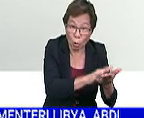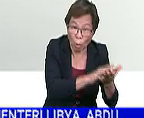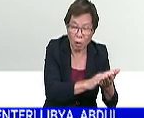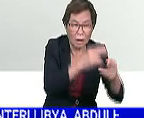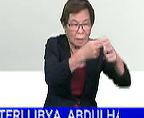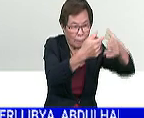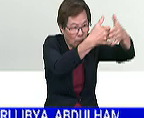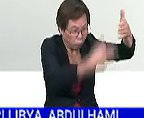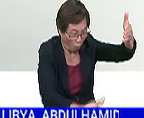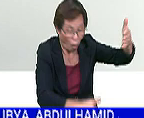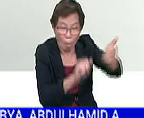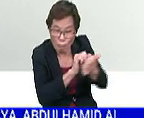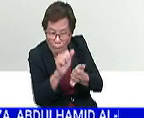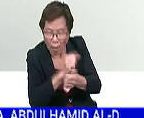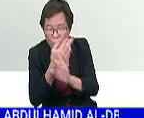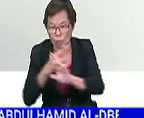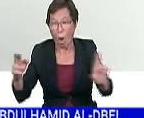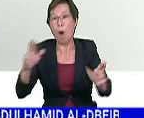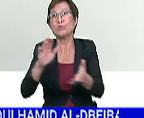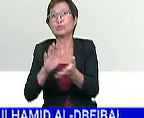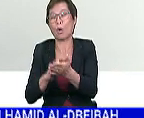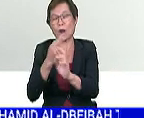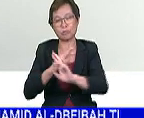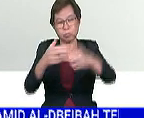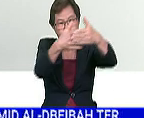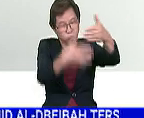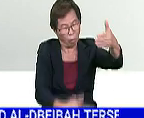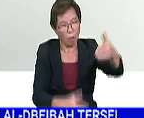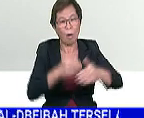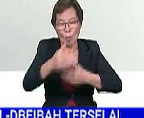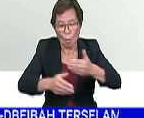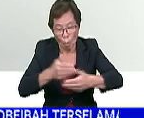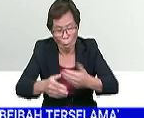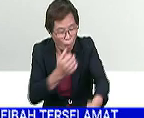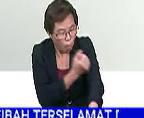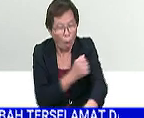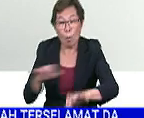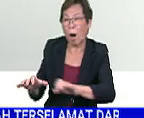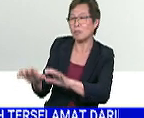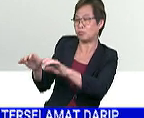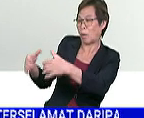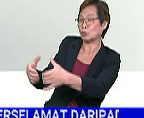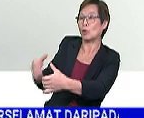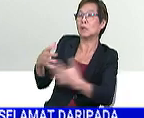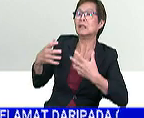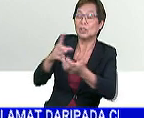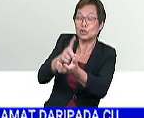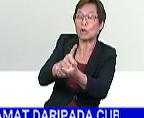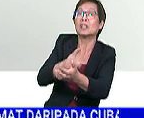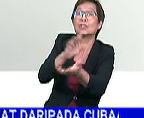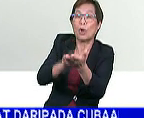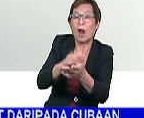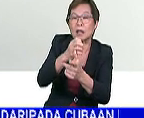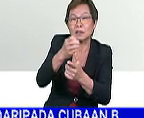penerima yang layak akan disediakan pihak sekolah proses vaksinasi akan dilakukan pasukan kesihatan sekolah atau pengamal